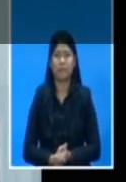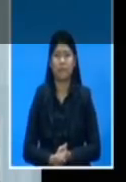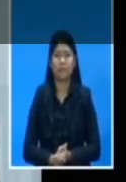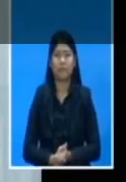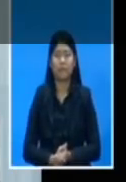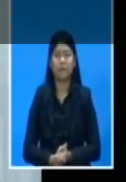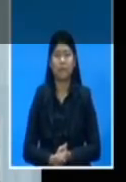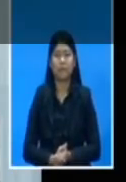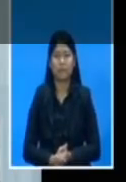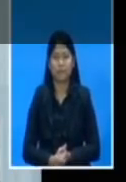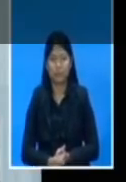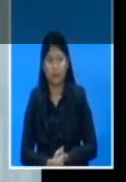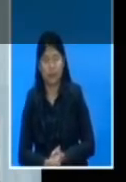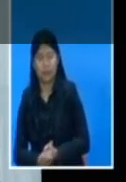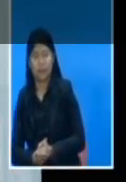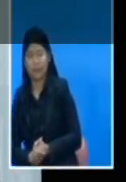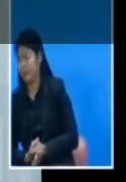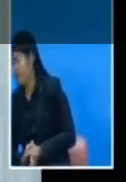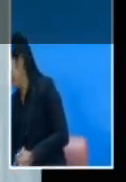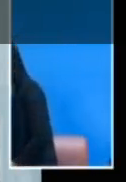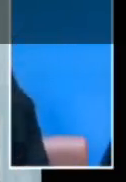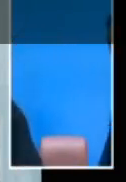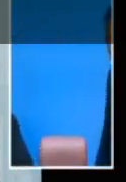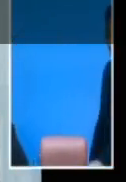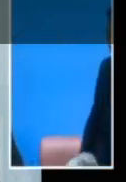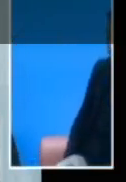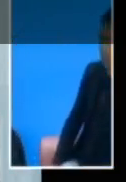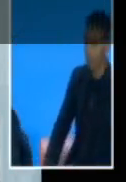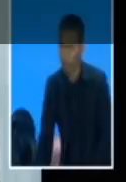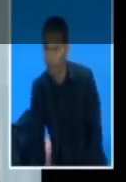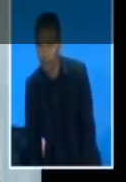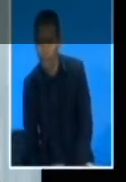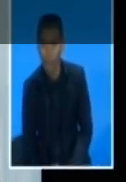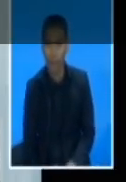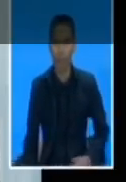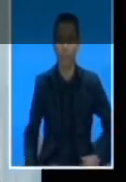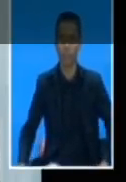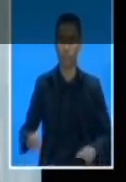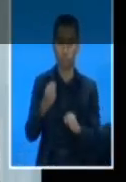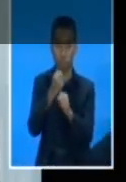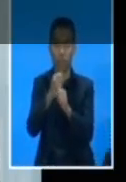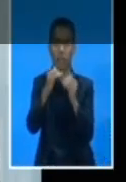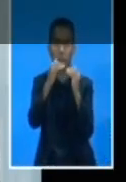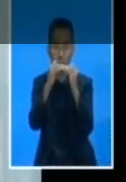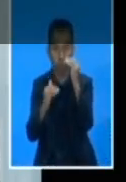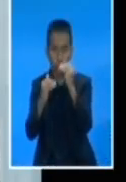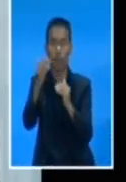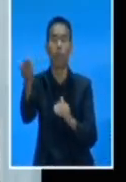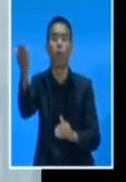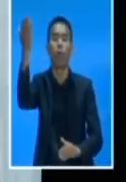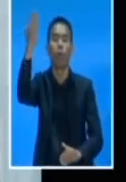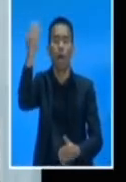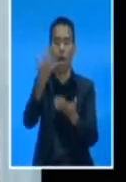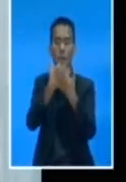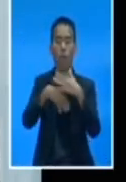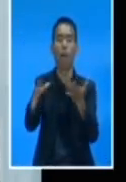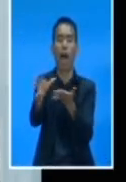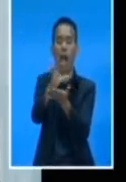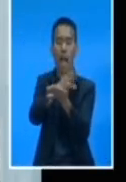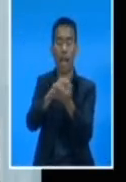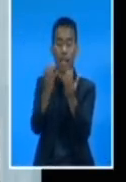สร้างกลไกเพื่อลดความเหลื่อมล้ำสำคัญมากครับเมื่อวานนี้ประเด็นเดียวที่ผมไปร่วมเสวนาที่มหาวิทยาลัยธรรมศาส